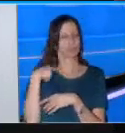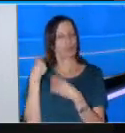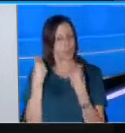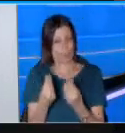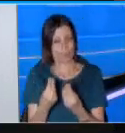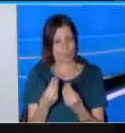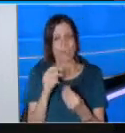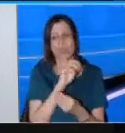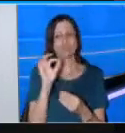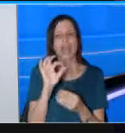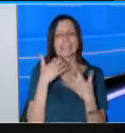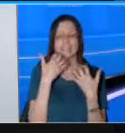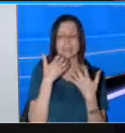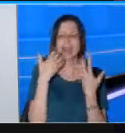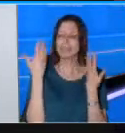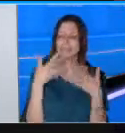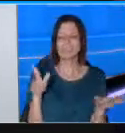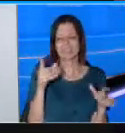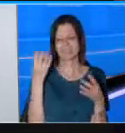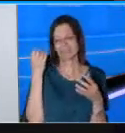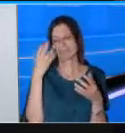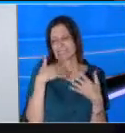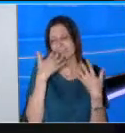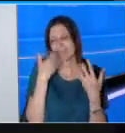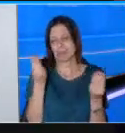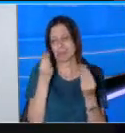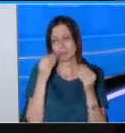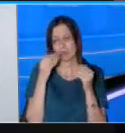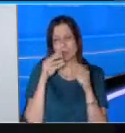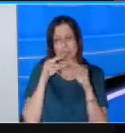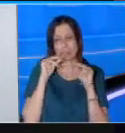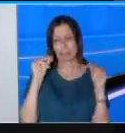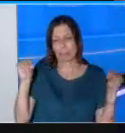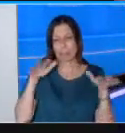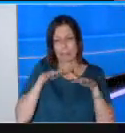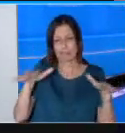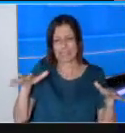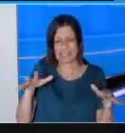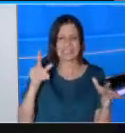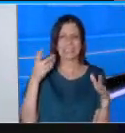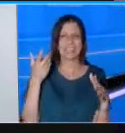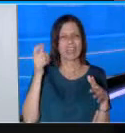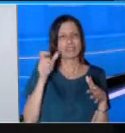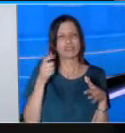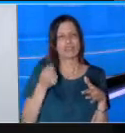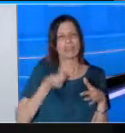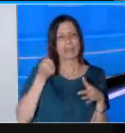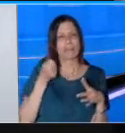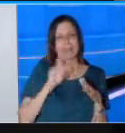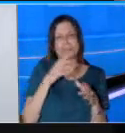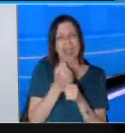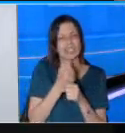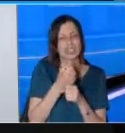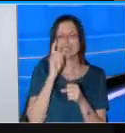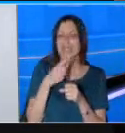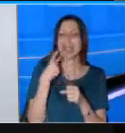הזה שההסברה כושלת זה מיתוס. שמישהו מפיץ, כל מיני גמלאים שאין להם מה לעשות, שכאילו ההסברה כושלת, צריך לראות את